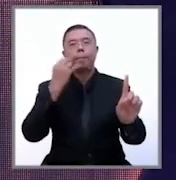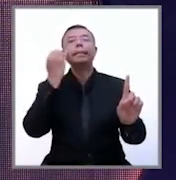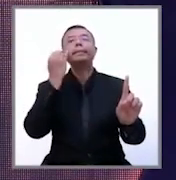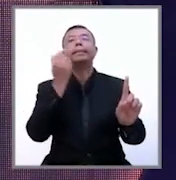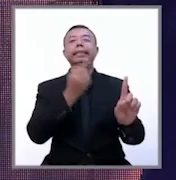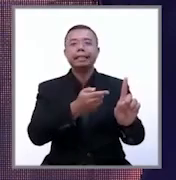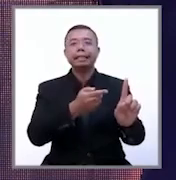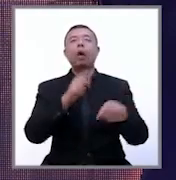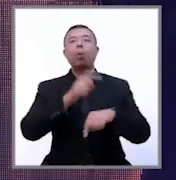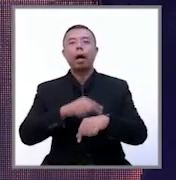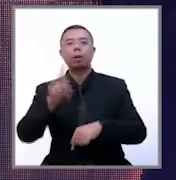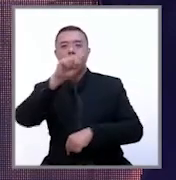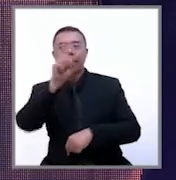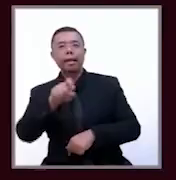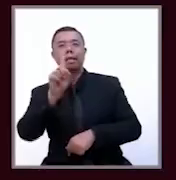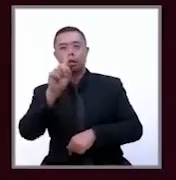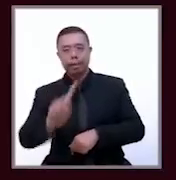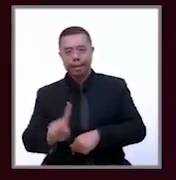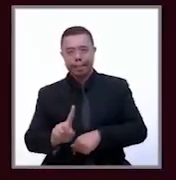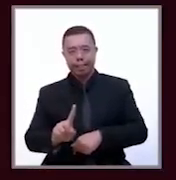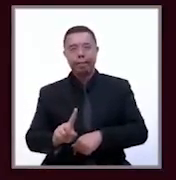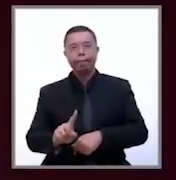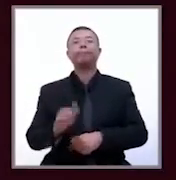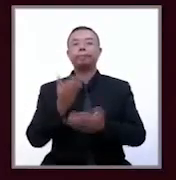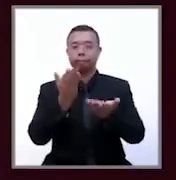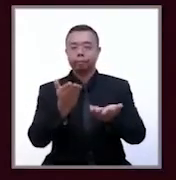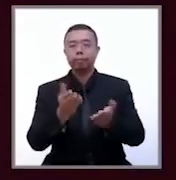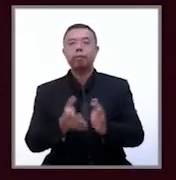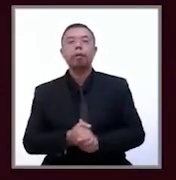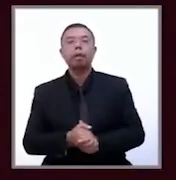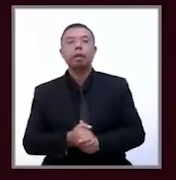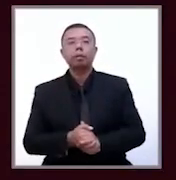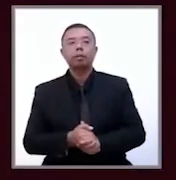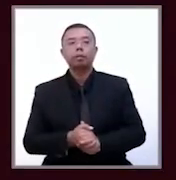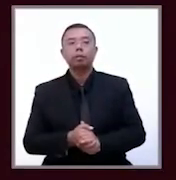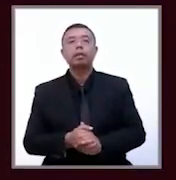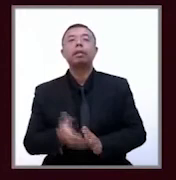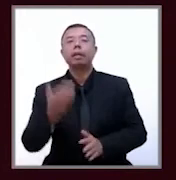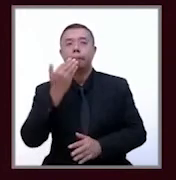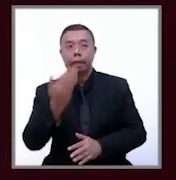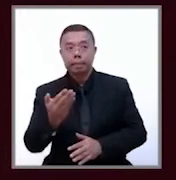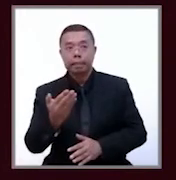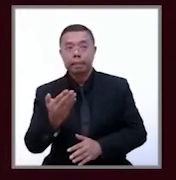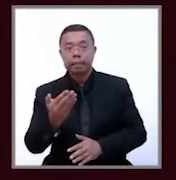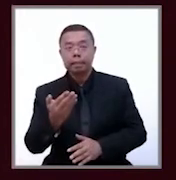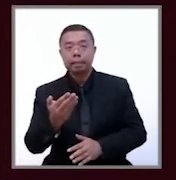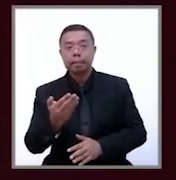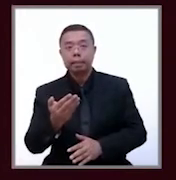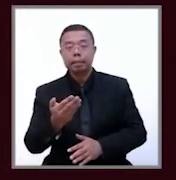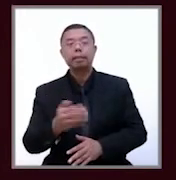Iskandar waktu Bapak sat menit dimulai Ketika anda berbicara silakan Baik terima kasih